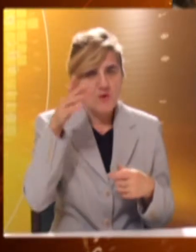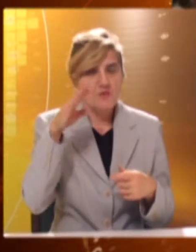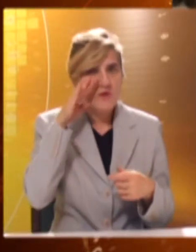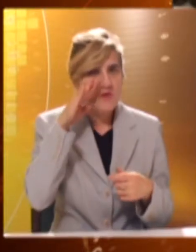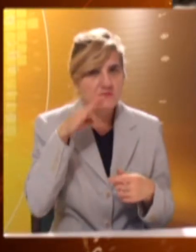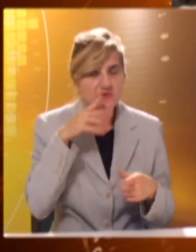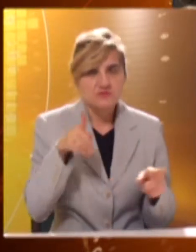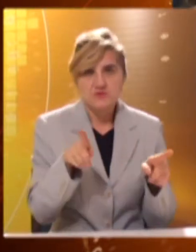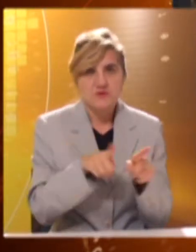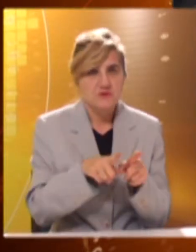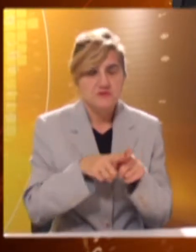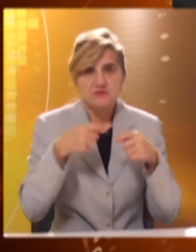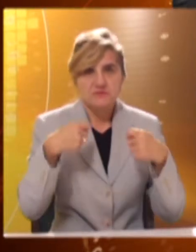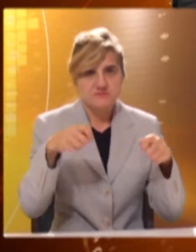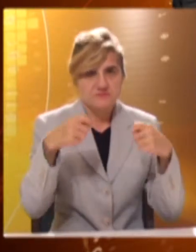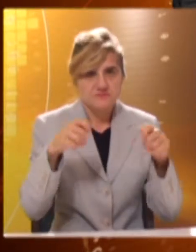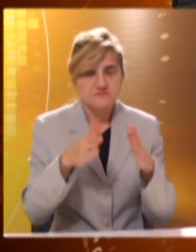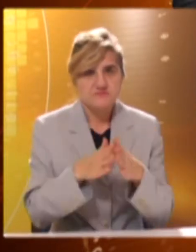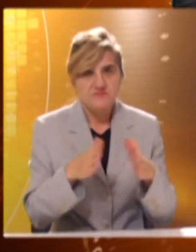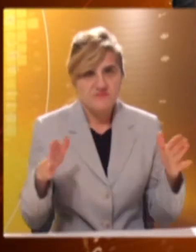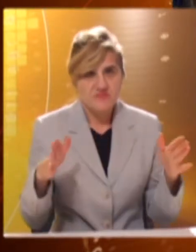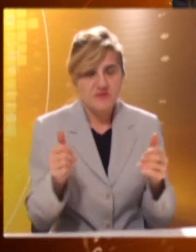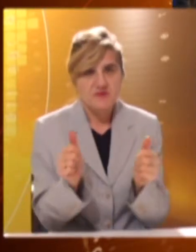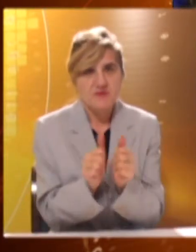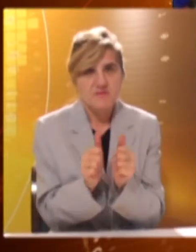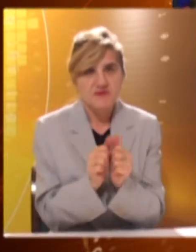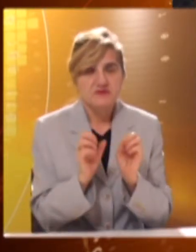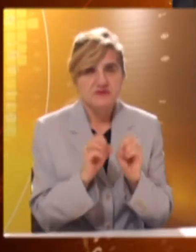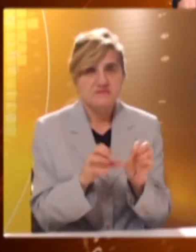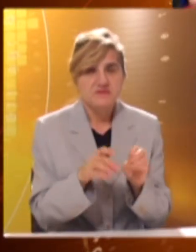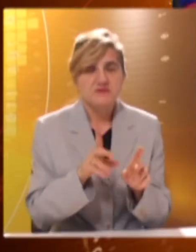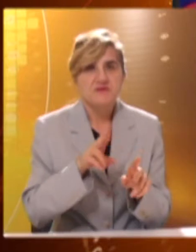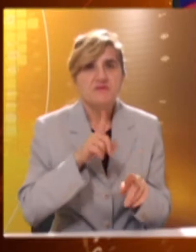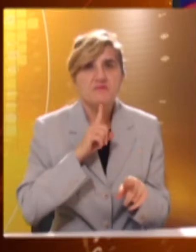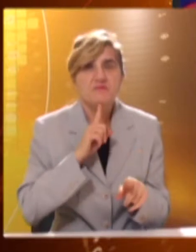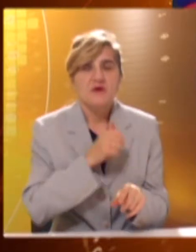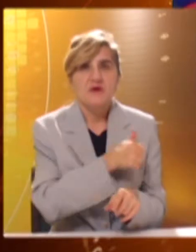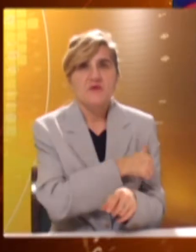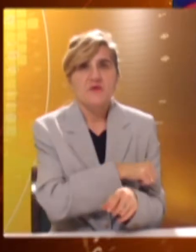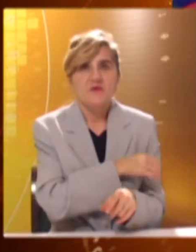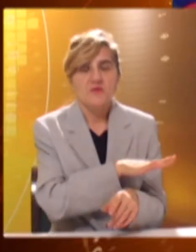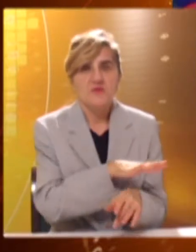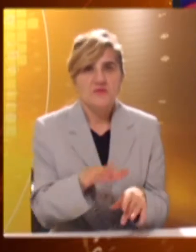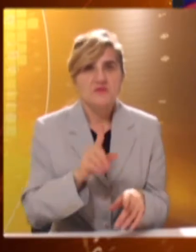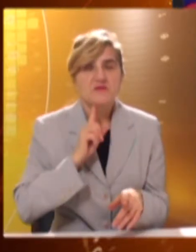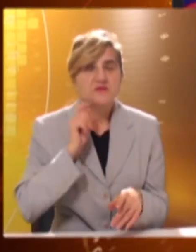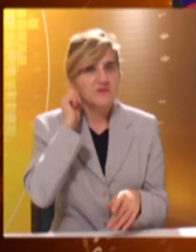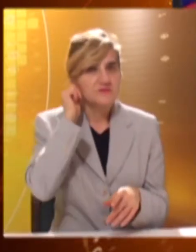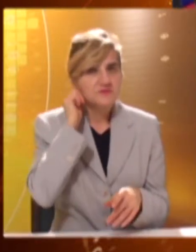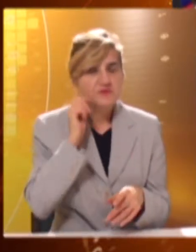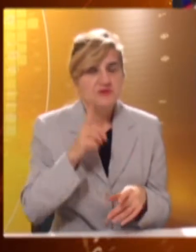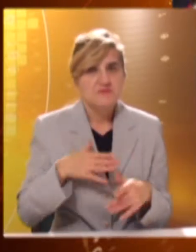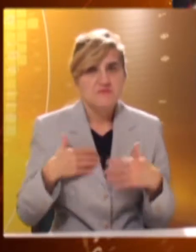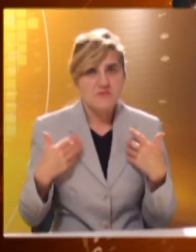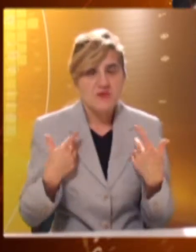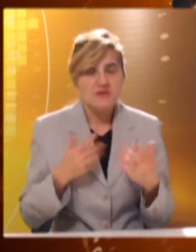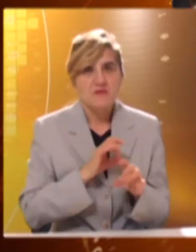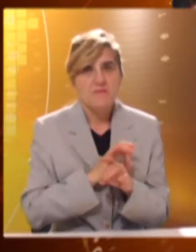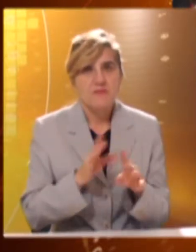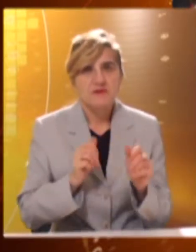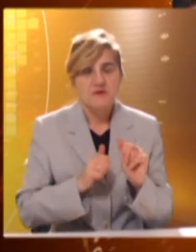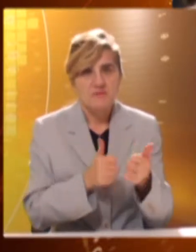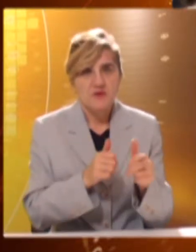Nišu. Dakle, i u Beogradu i u Nišu su renovirani kapacitet za smeštaj maloletnih migranata, posebno migrantkinja bez pratnje, i ono što